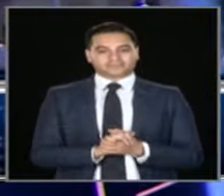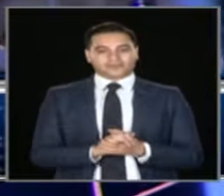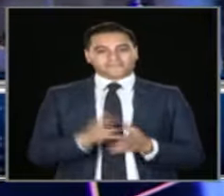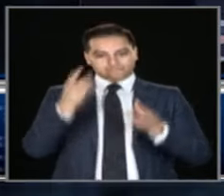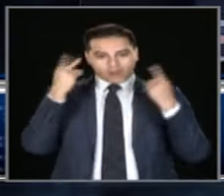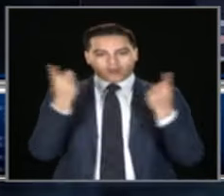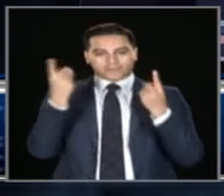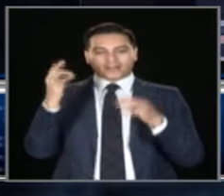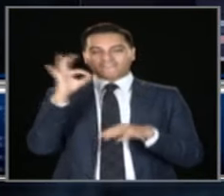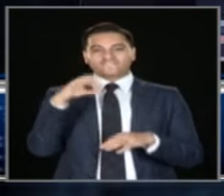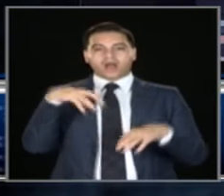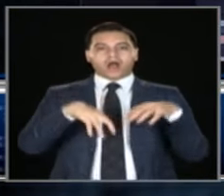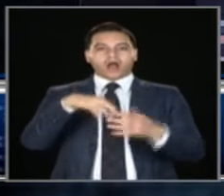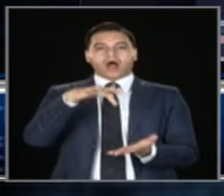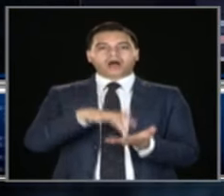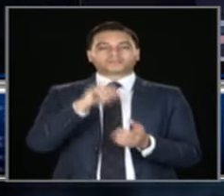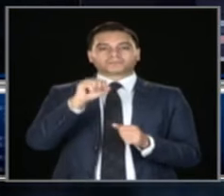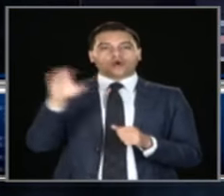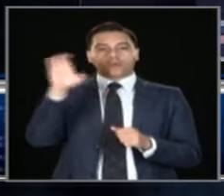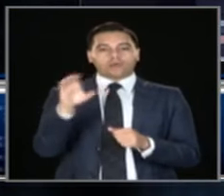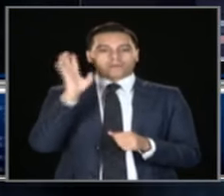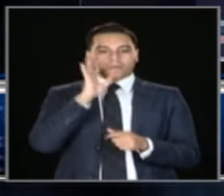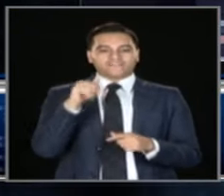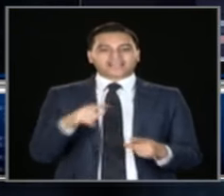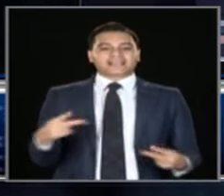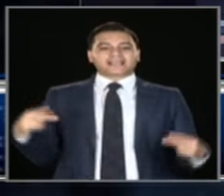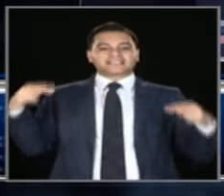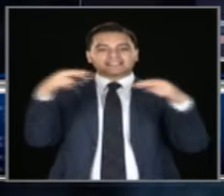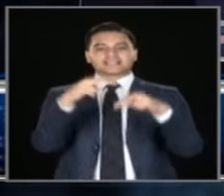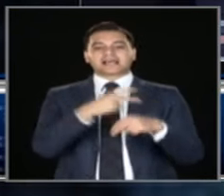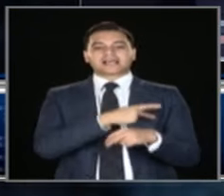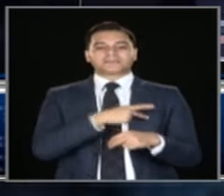معلومات عامة، في أي عاصمة أوروبية يقع جسر ألما؟